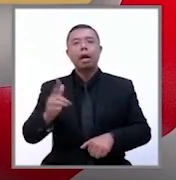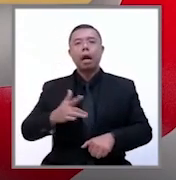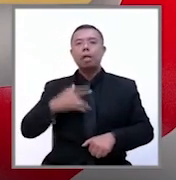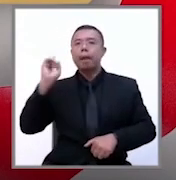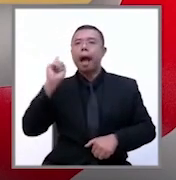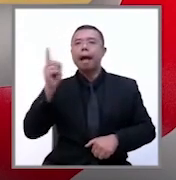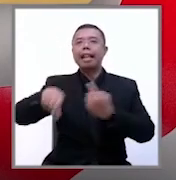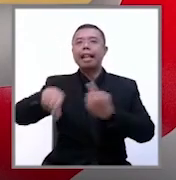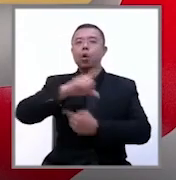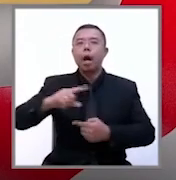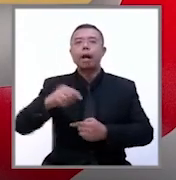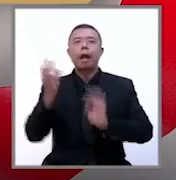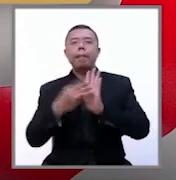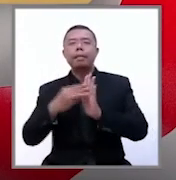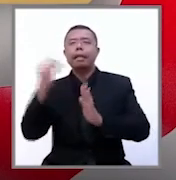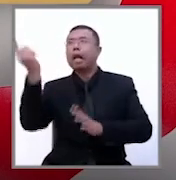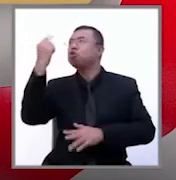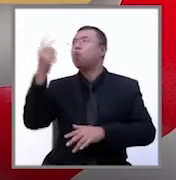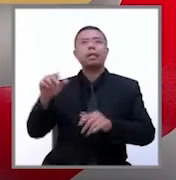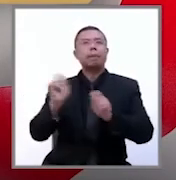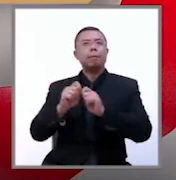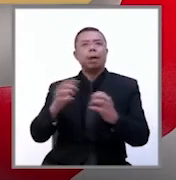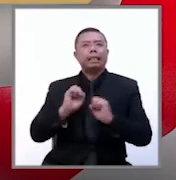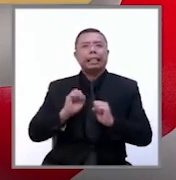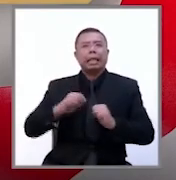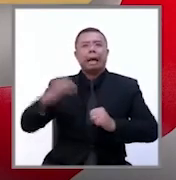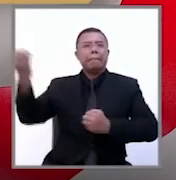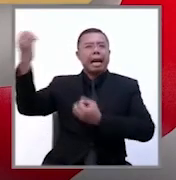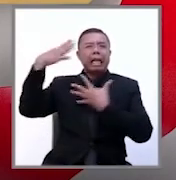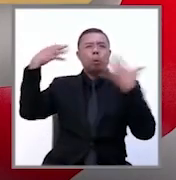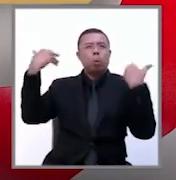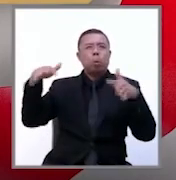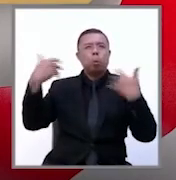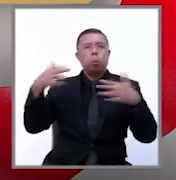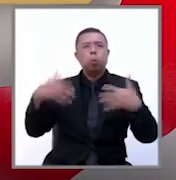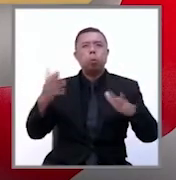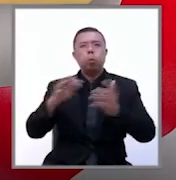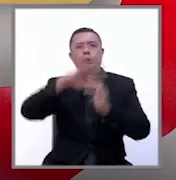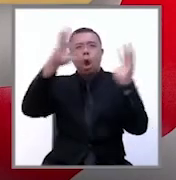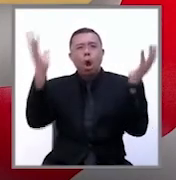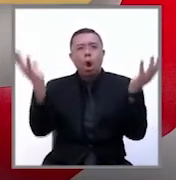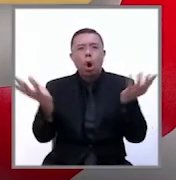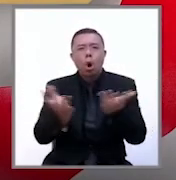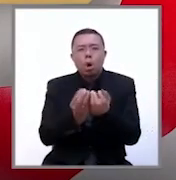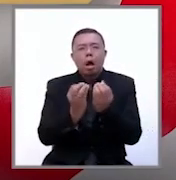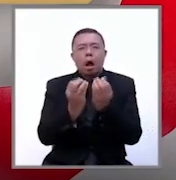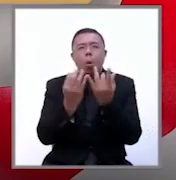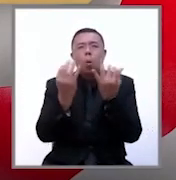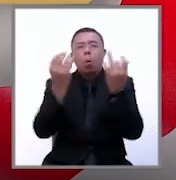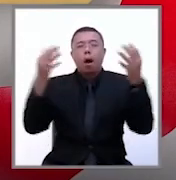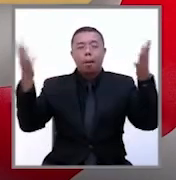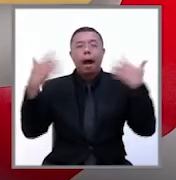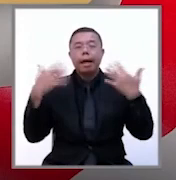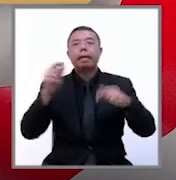bahaya lingkungan dan krisis iklim yang sangat mengerikan panas Global yang masuk kepada bagian dari mengakibatkan